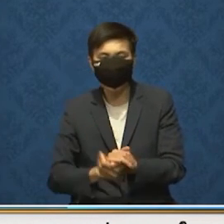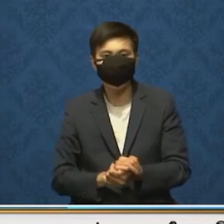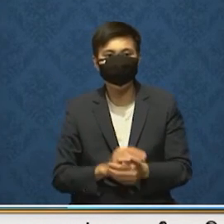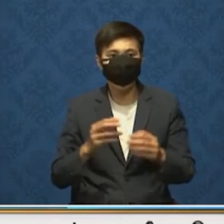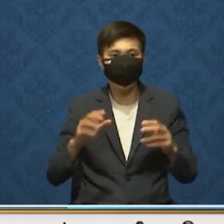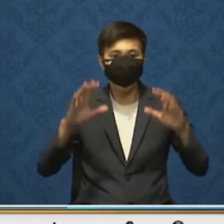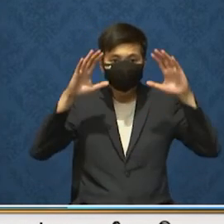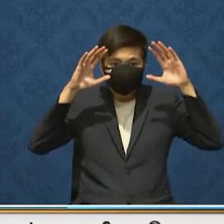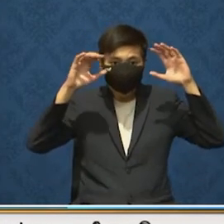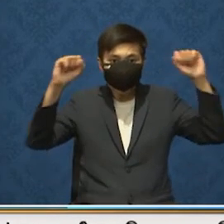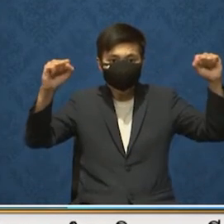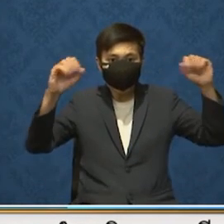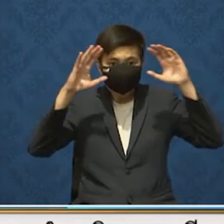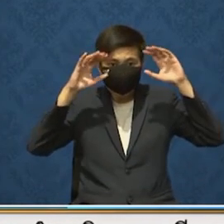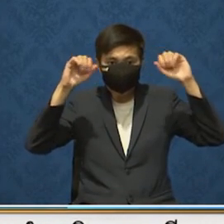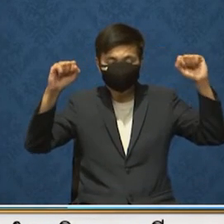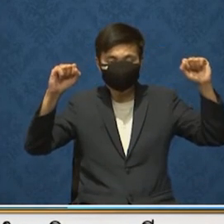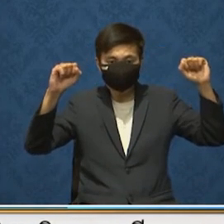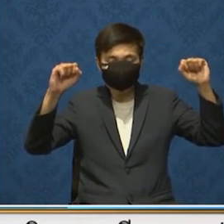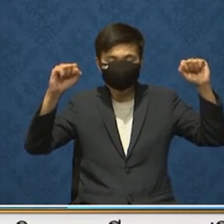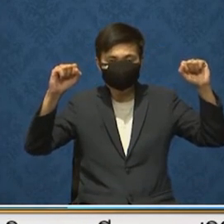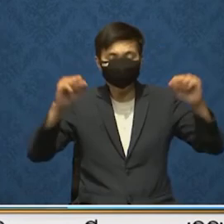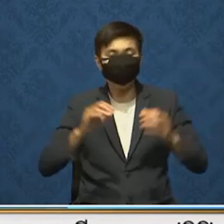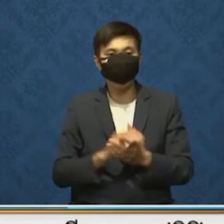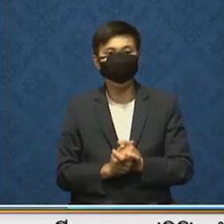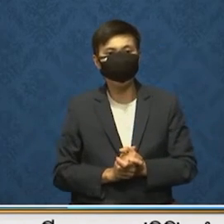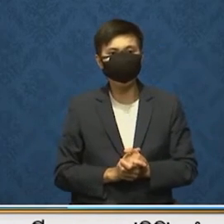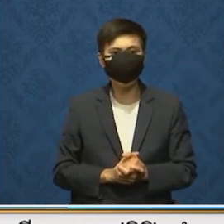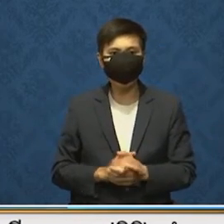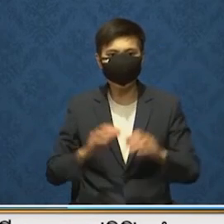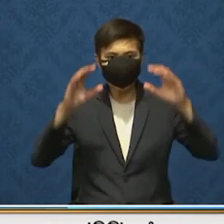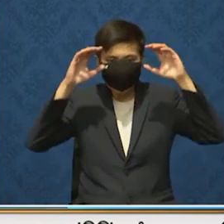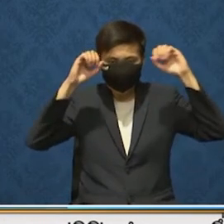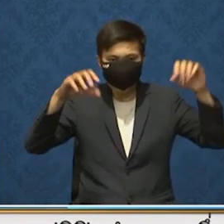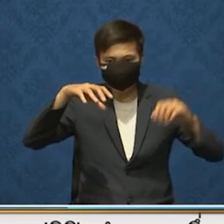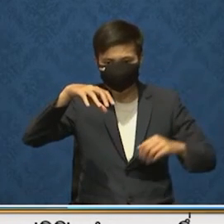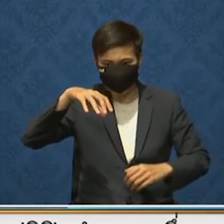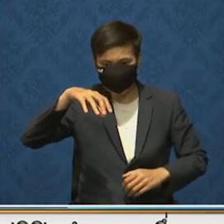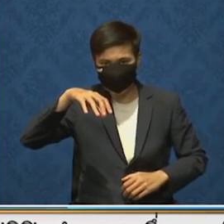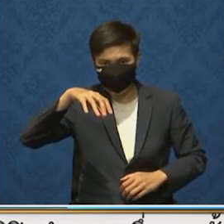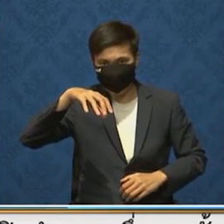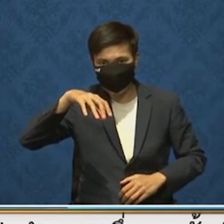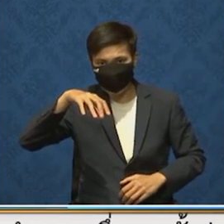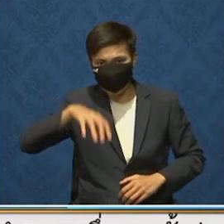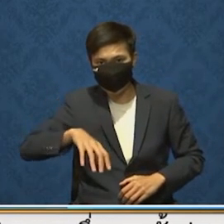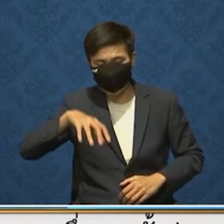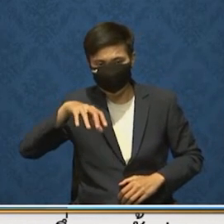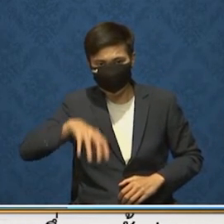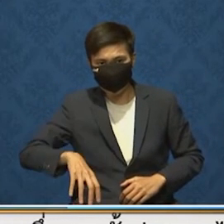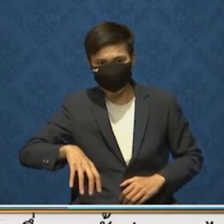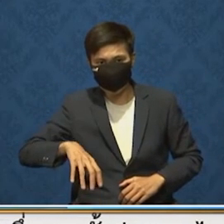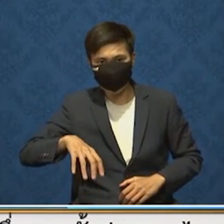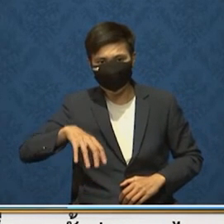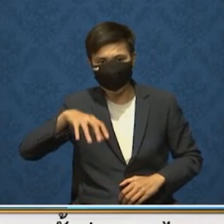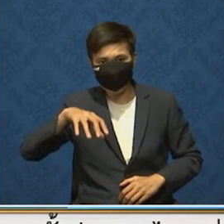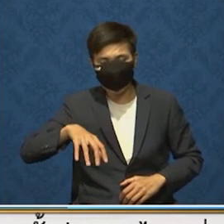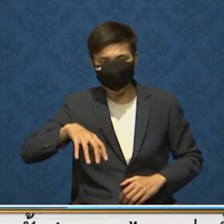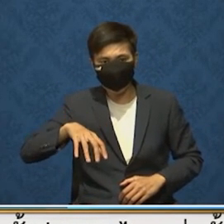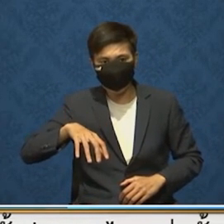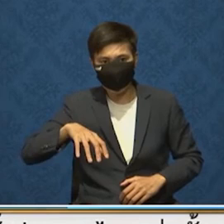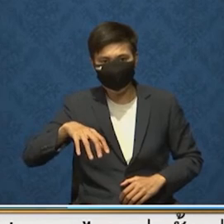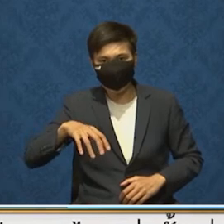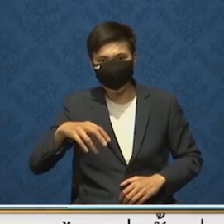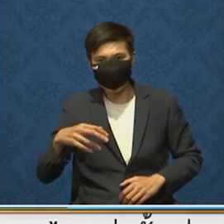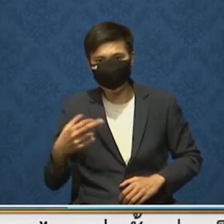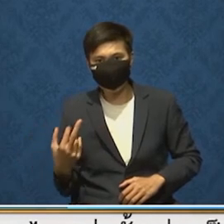สีรังกา บริหารประเทศชาติบกพ่องนะครับเป็ี่สินรท้นตัว มากกไยนด